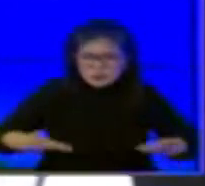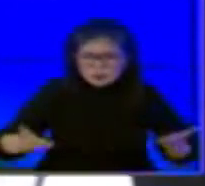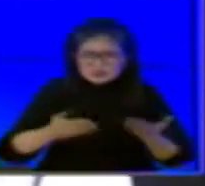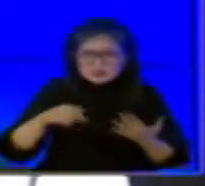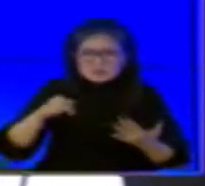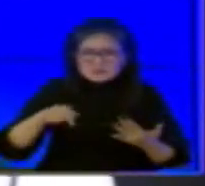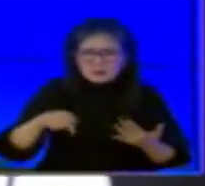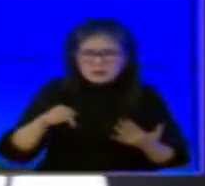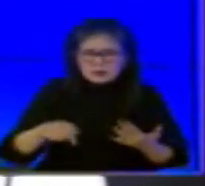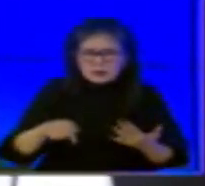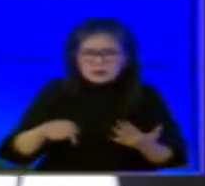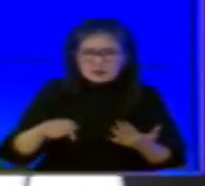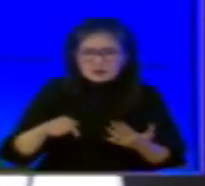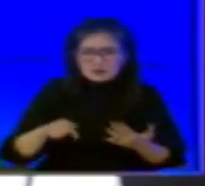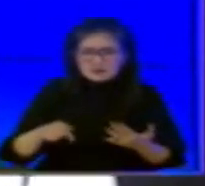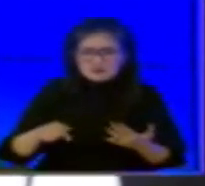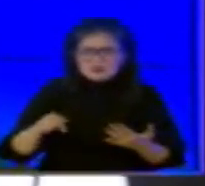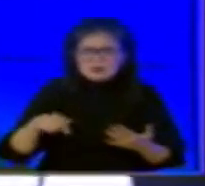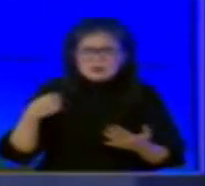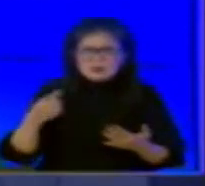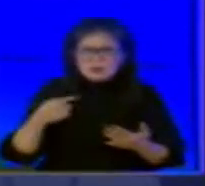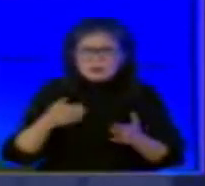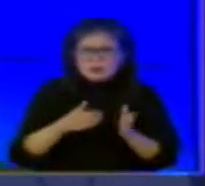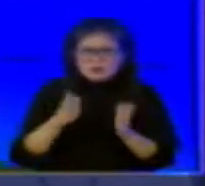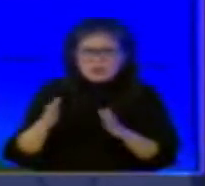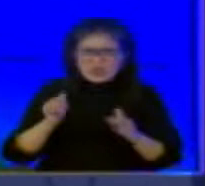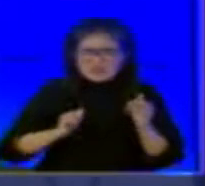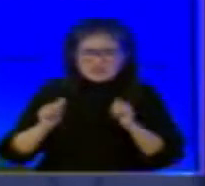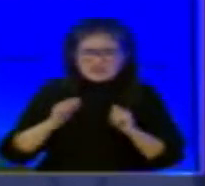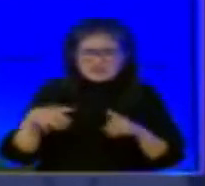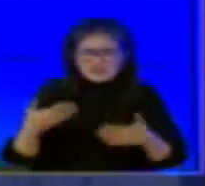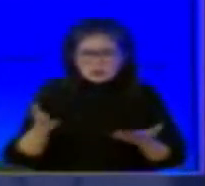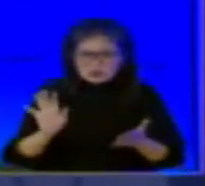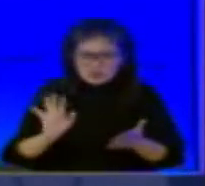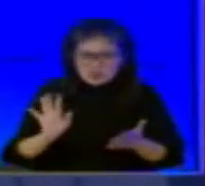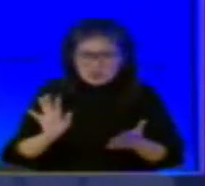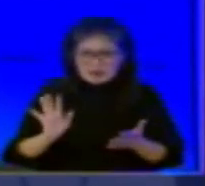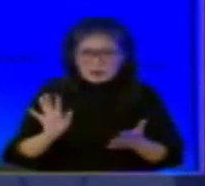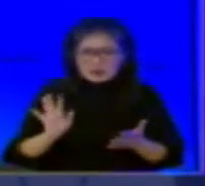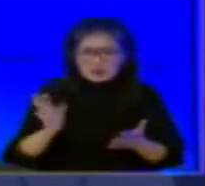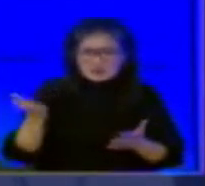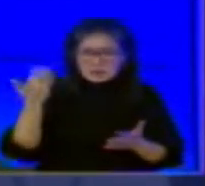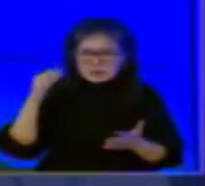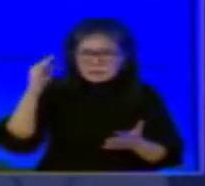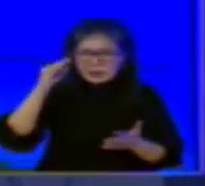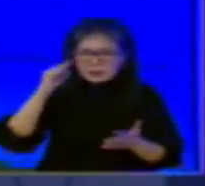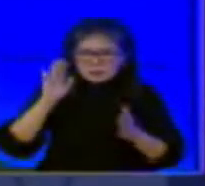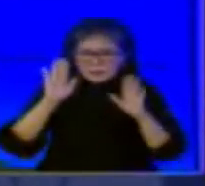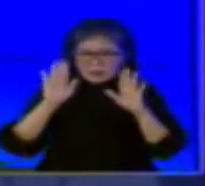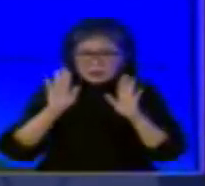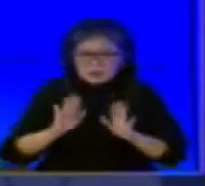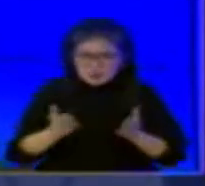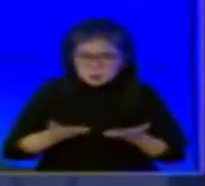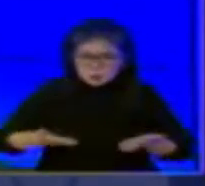membuat kita berada dalam suatu situasi antara kita melanjutkan atau kita berhentikan. Kami tahu juga bahwa tadi pagi saya disampaikan melalui media ada larangan